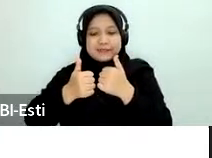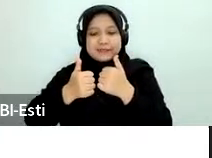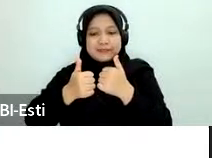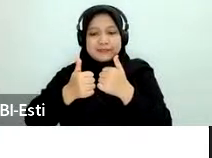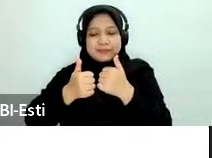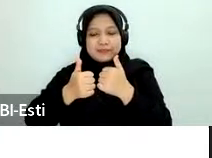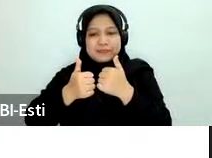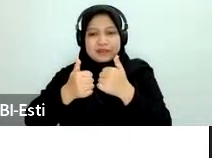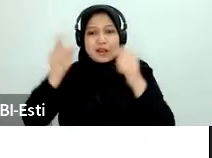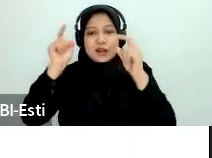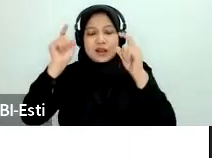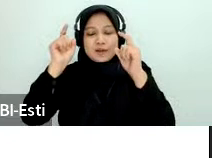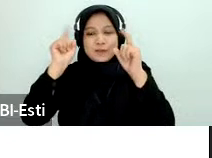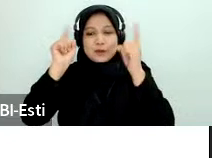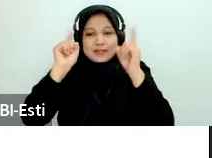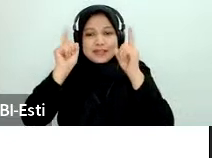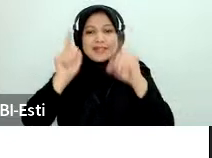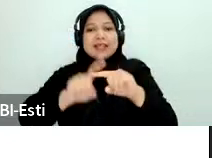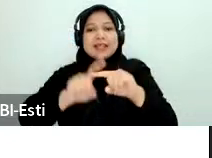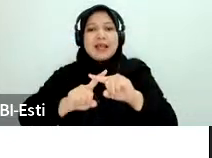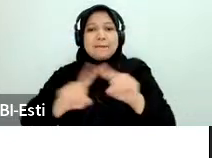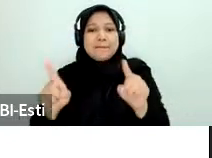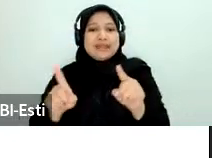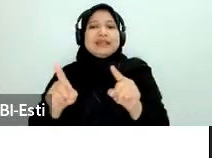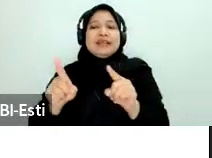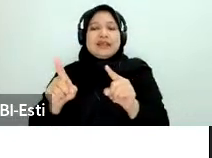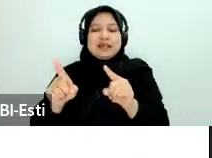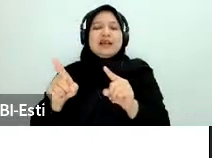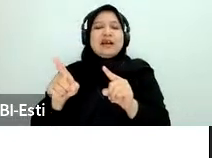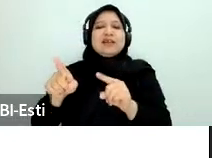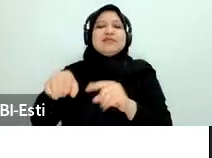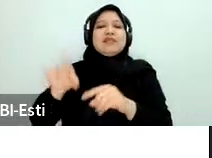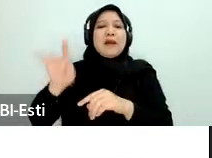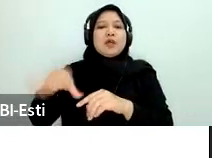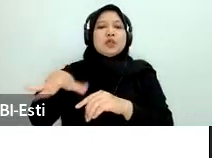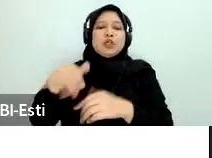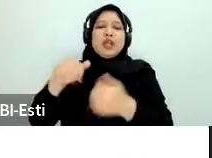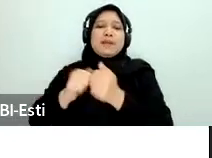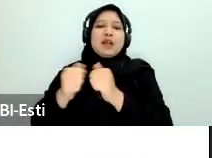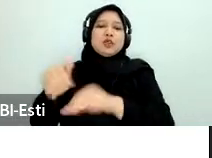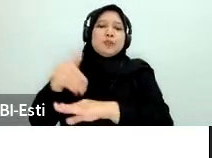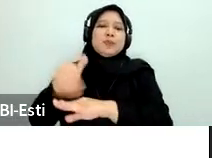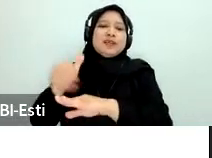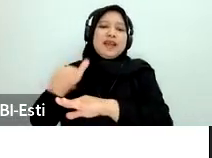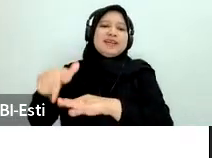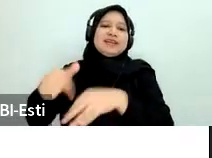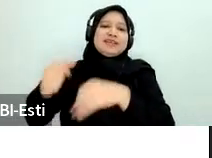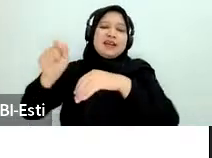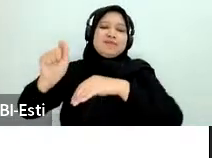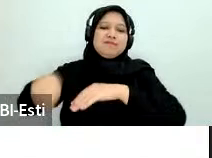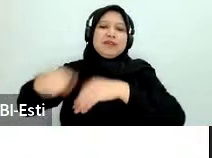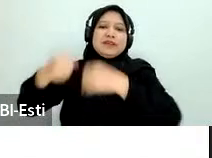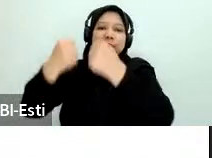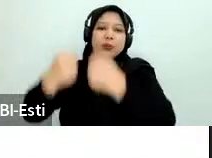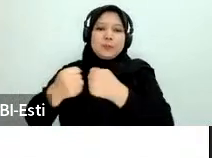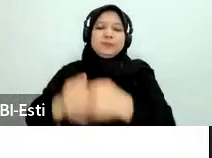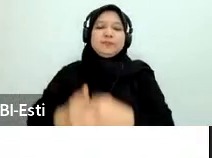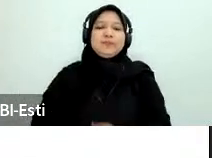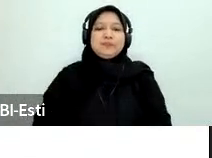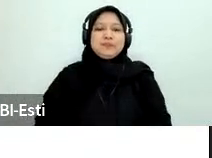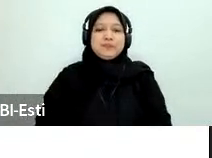dipenjara juga gitu Hai perlu hukum bukanlah karya sastra yang pemaknaannya diserahkan sepenuhnya kepada publik Tapi